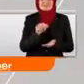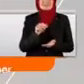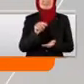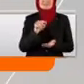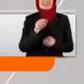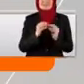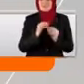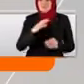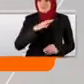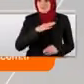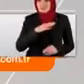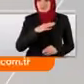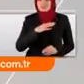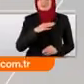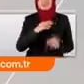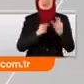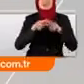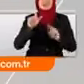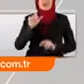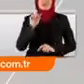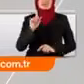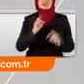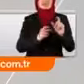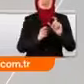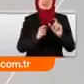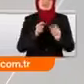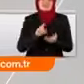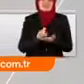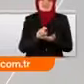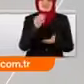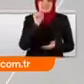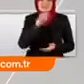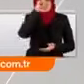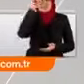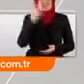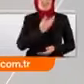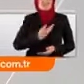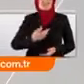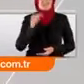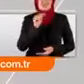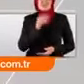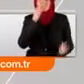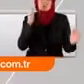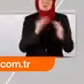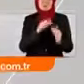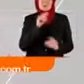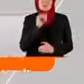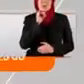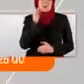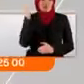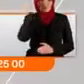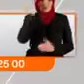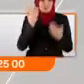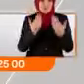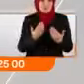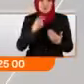çekirgesi denilen bir Çekirge Bu çekirgelerin bir özelliği sıcağa çok seviyorlar tam zamanı O yüzden Tamam Ağustos başı